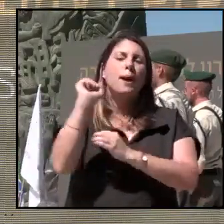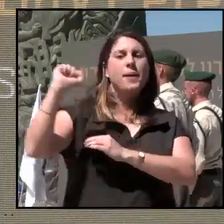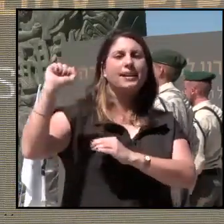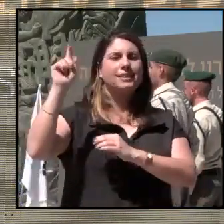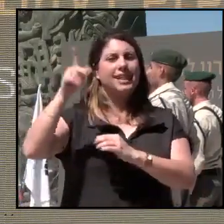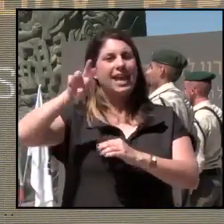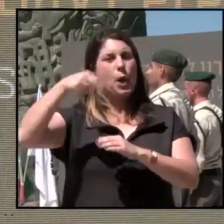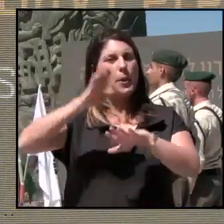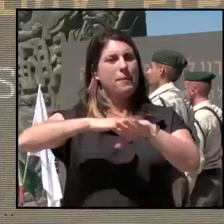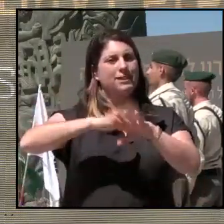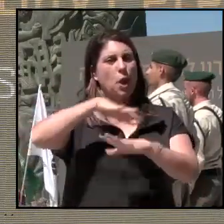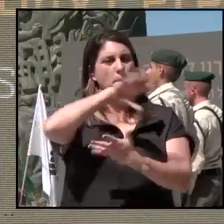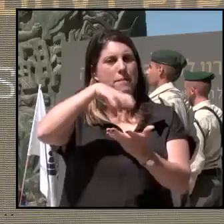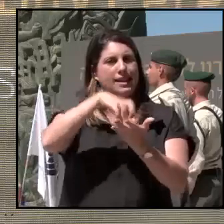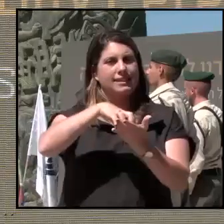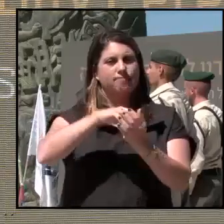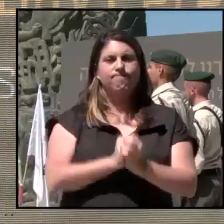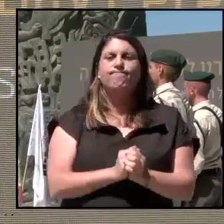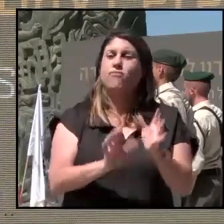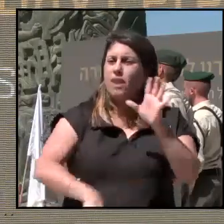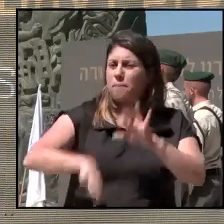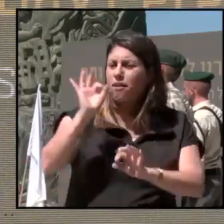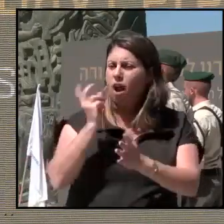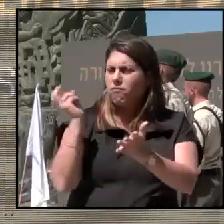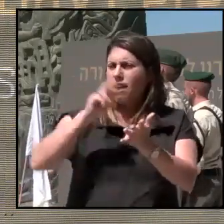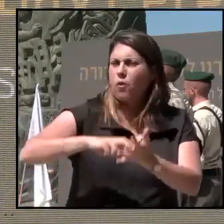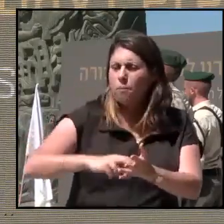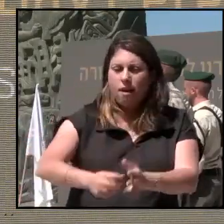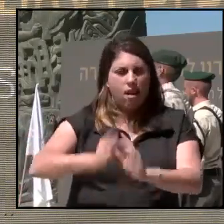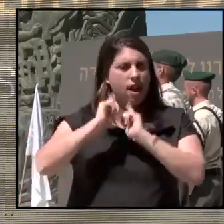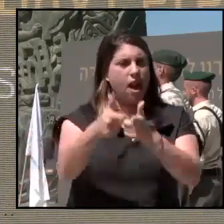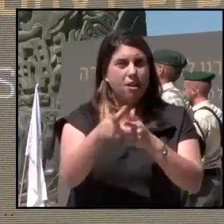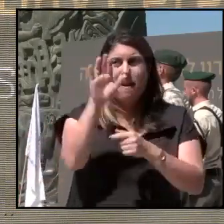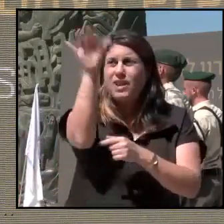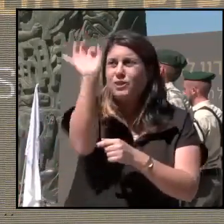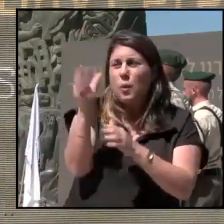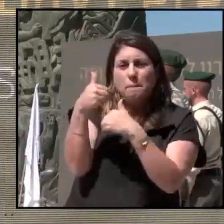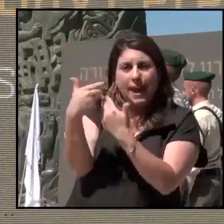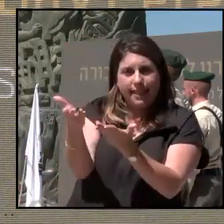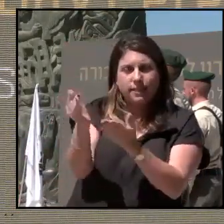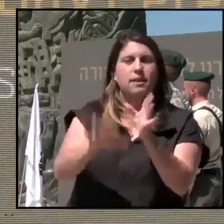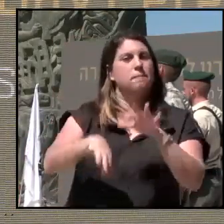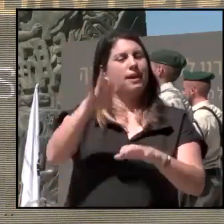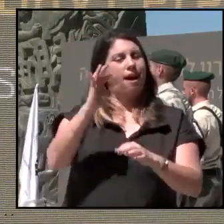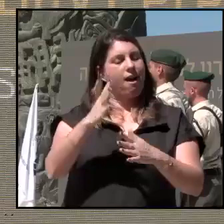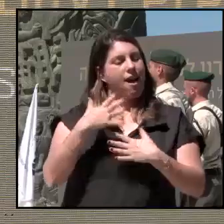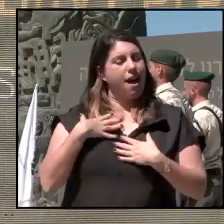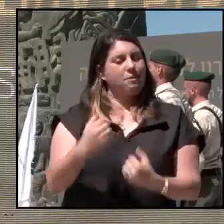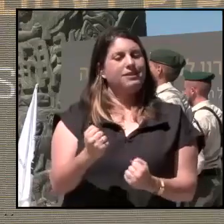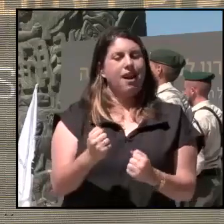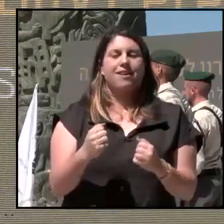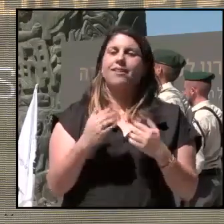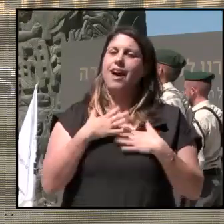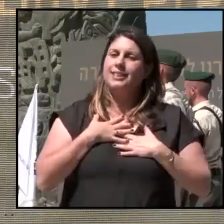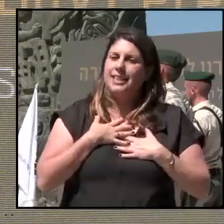להיות מקצוע מרכזי. הבחירה לקום ולהילחם, גם כשכל הסיכויים מנבאים רעות, היא בחירה אצילית, אמיצה,